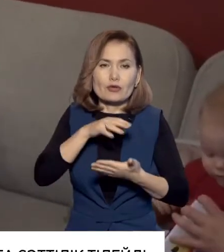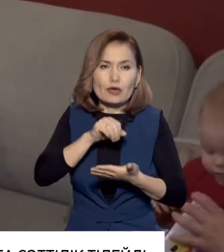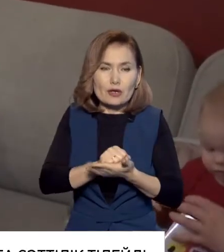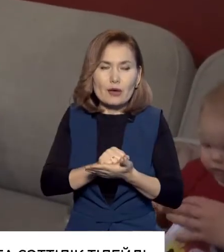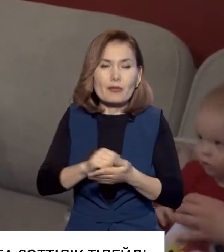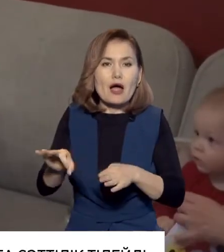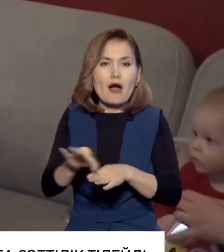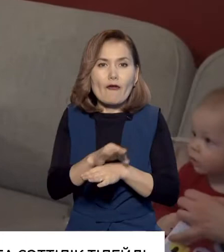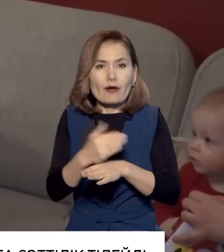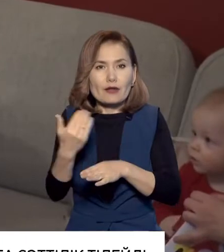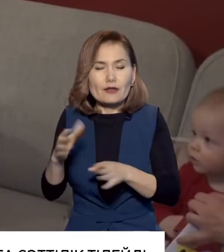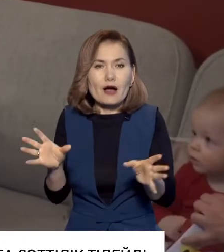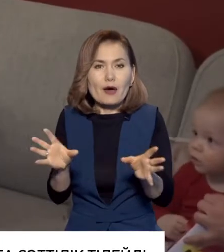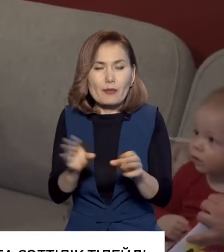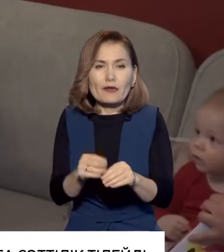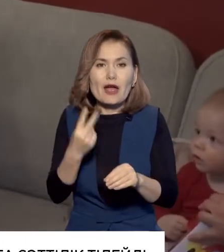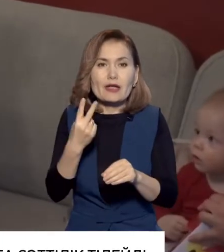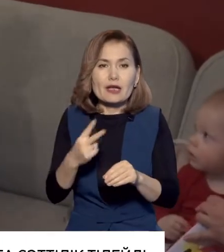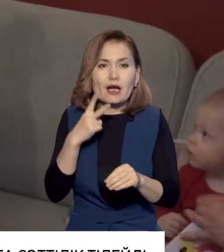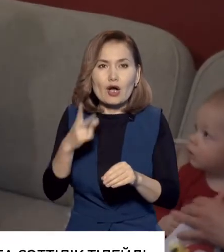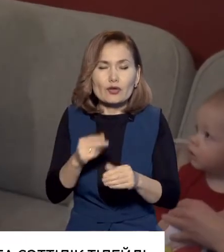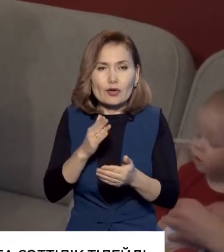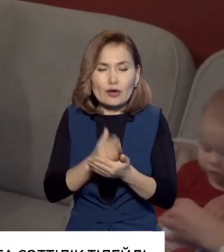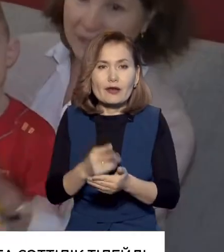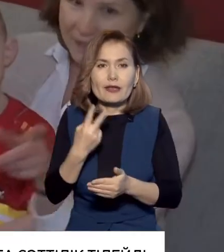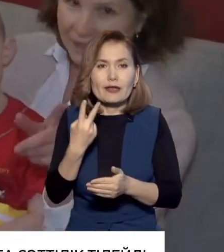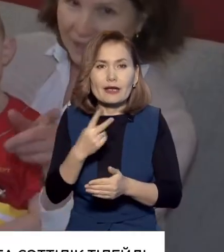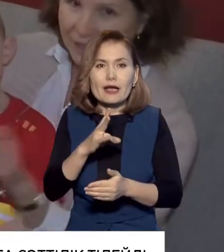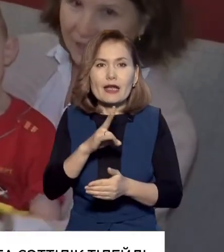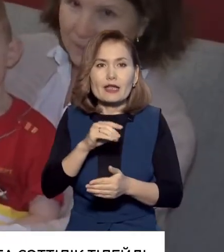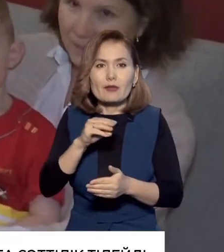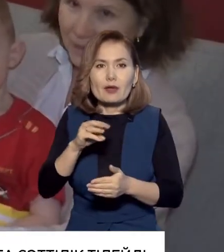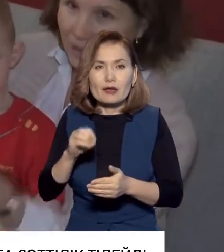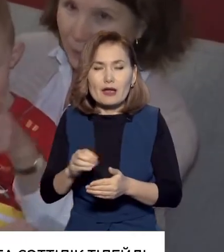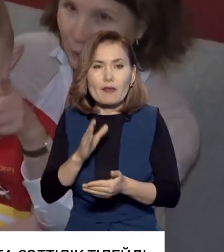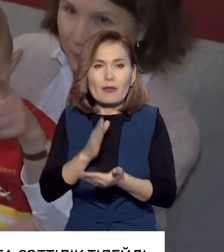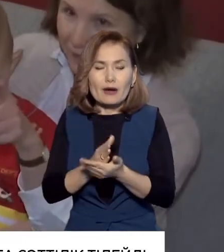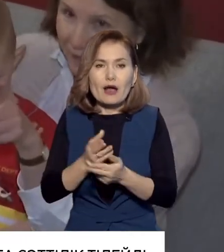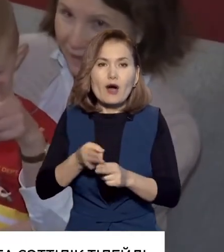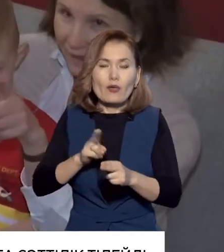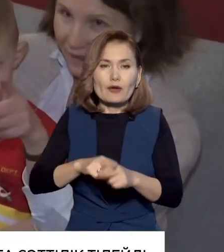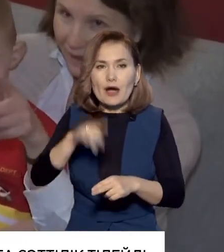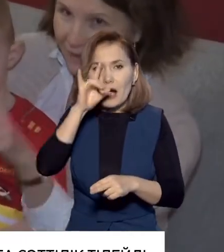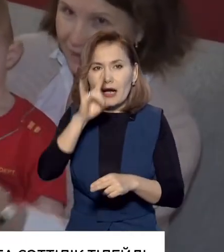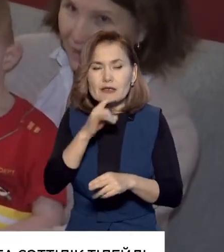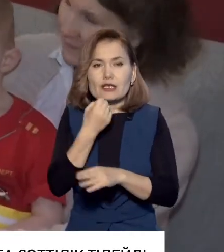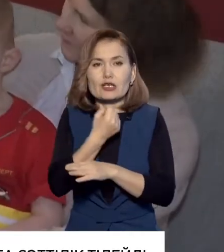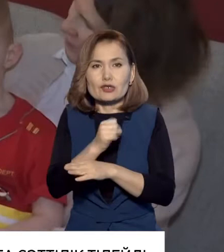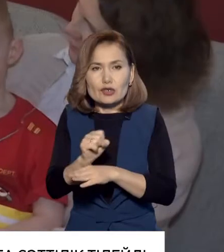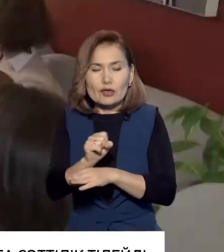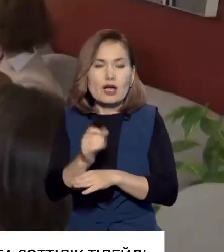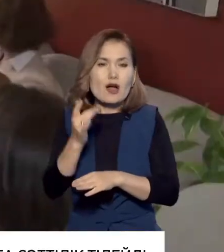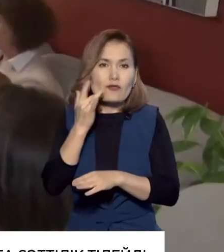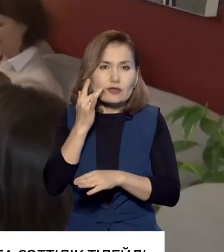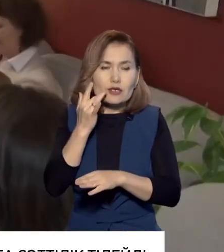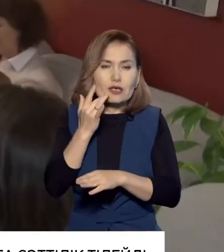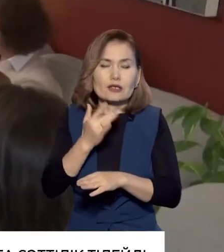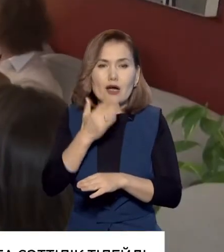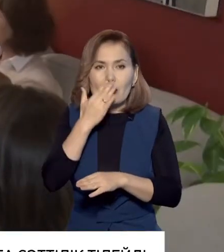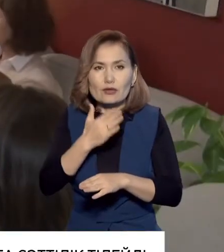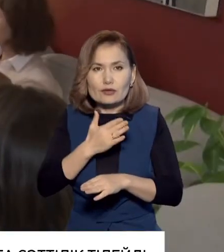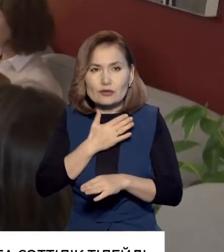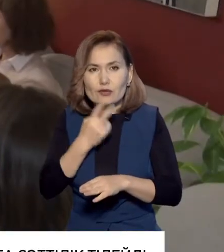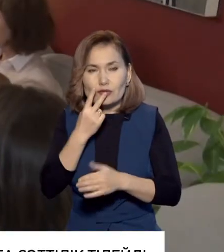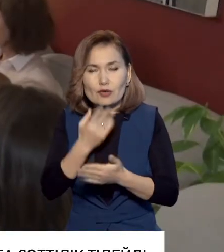Жары Валентинамен бірге 2 қыз өсіріп, 2 немере сүйіп отыр. Қазақстанның жетістігіне сүйсініп, кемшілігіне күйінетін жерлесіміз